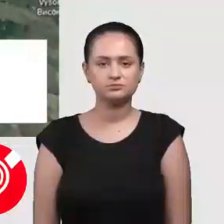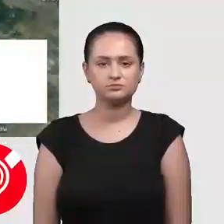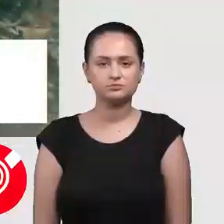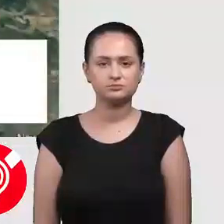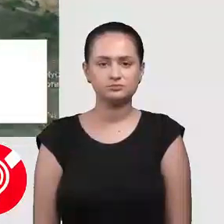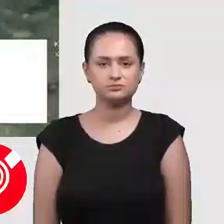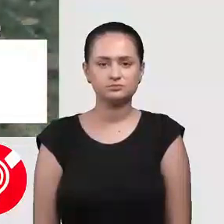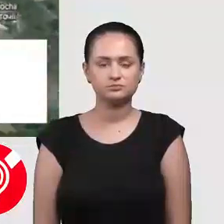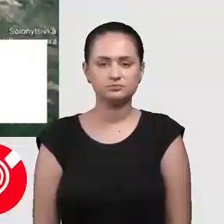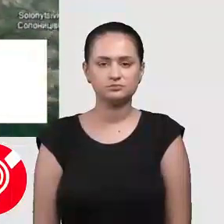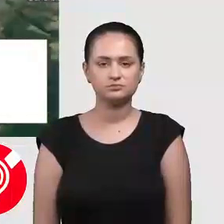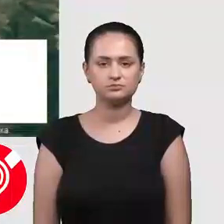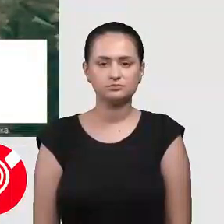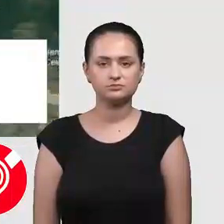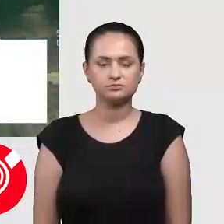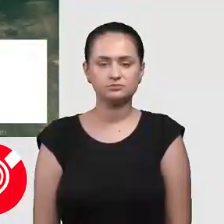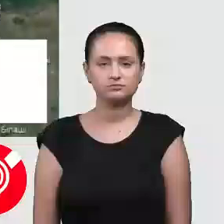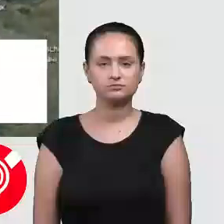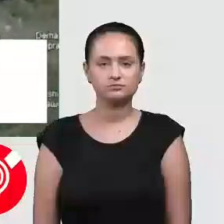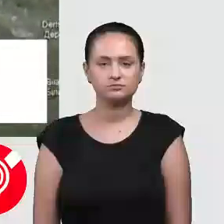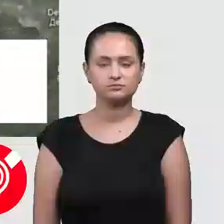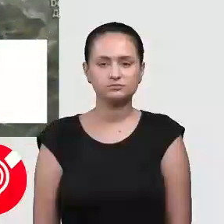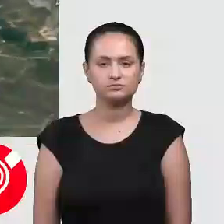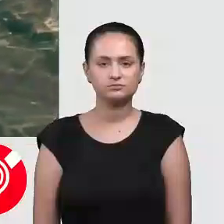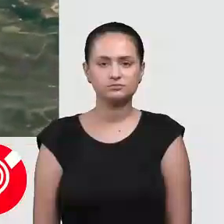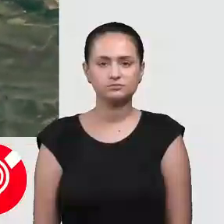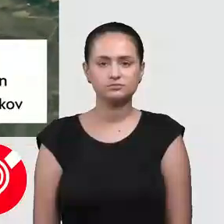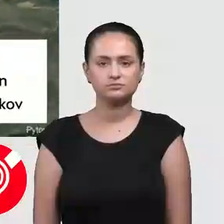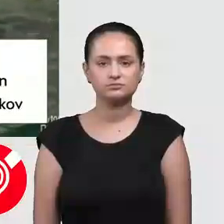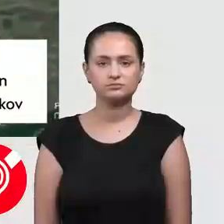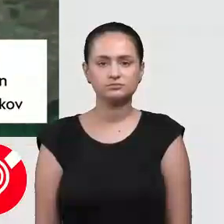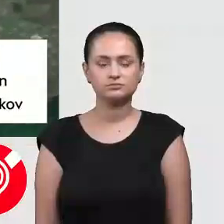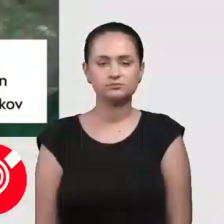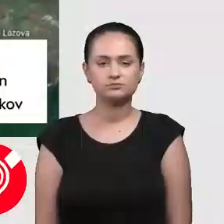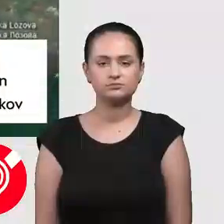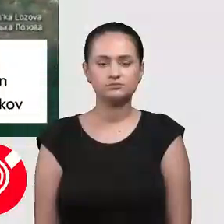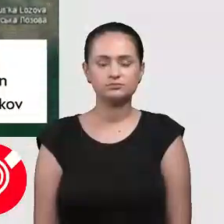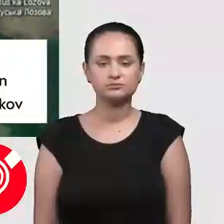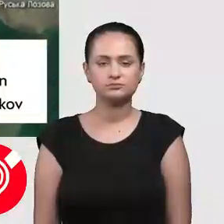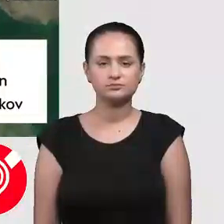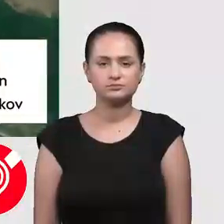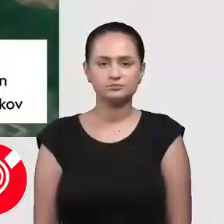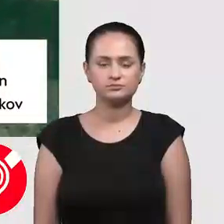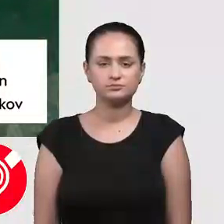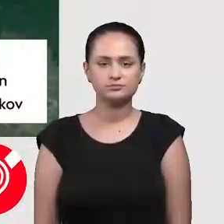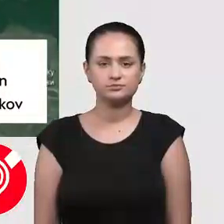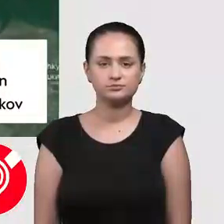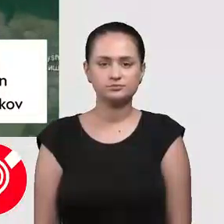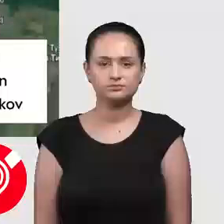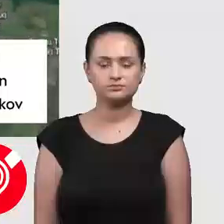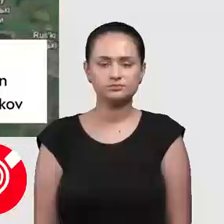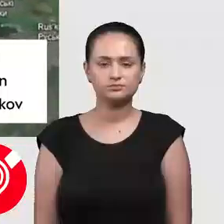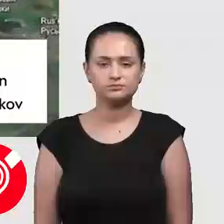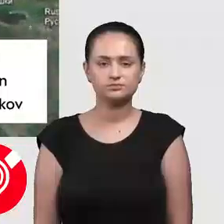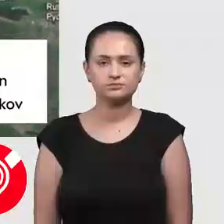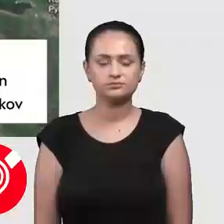provocate de atacurile de sâmbătă ale rușilor. Statul Major al Apărării din Ucraina a anunțat ieri seară că situația din estul